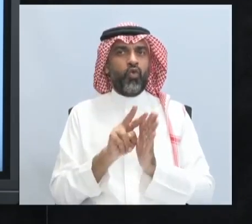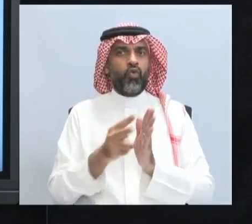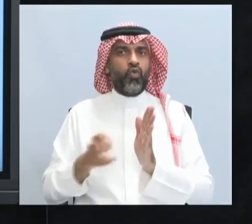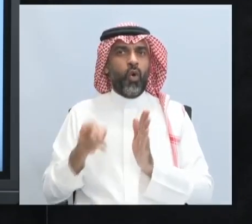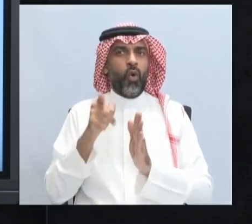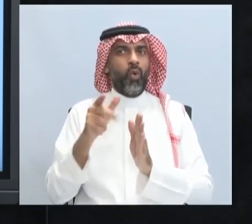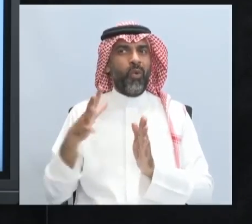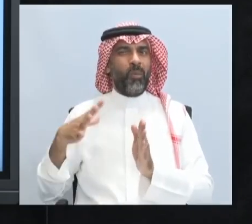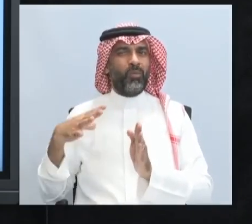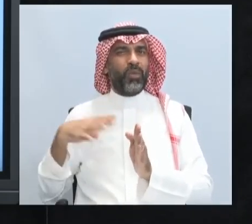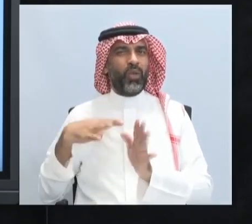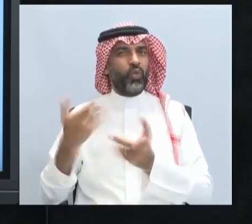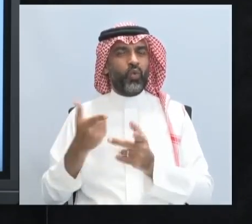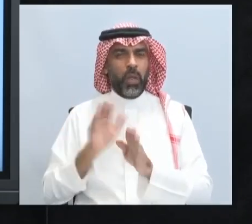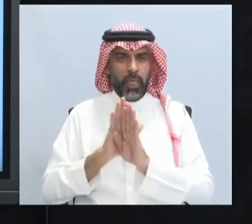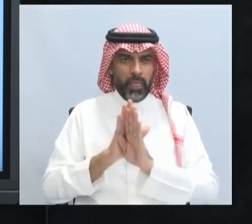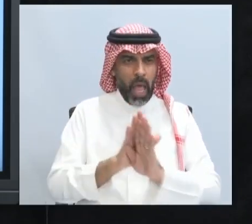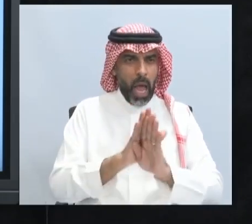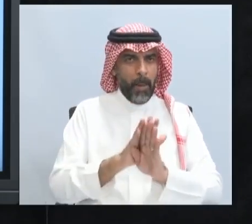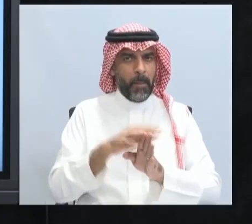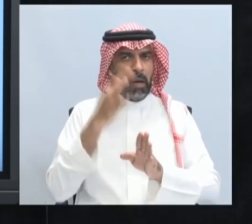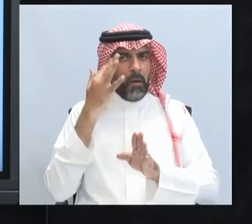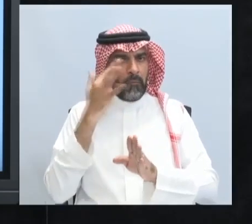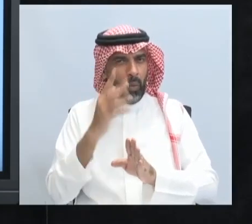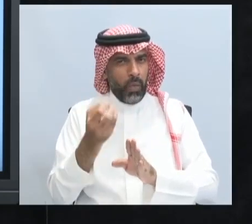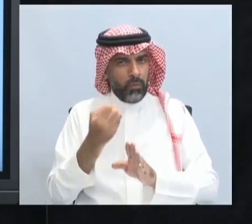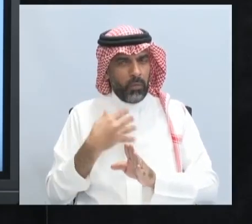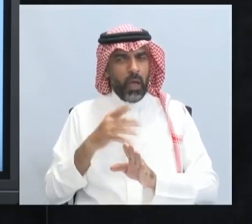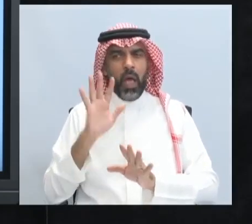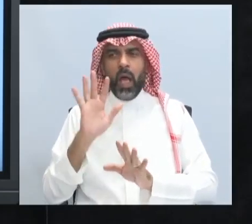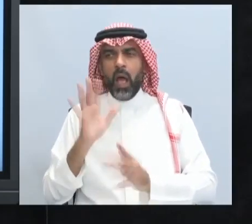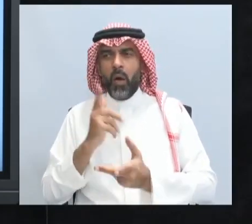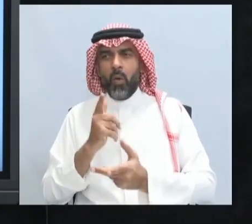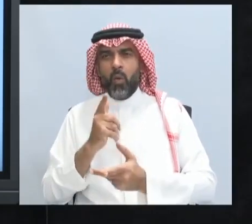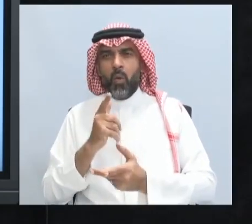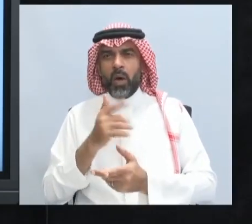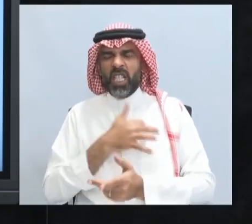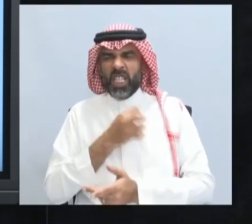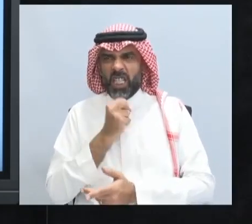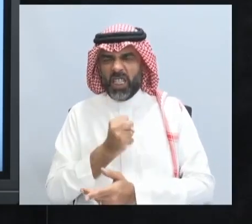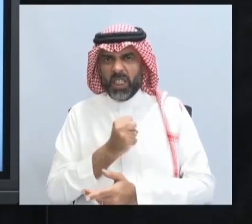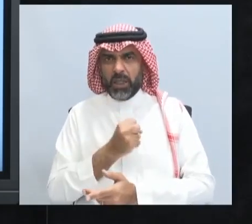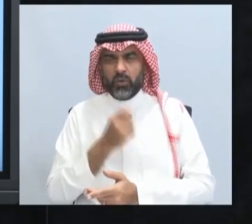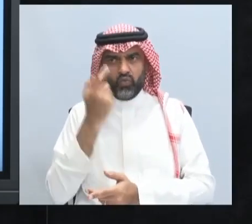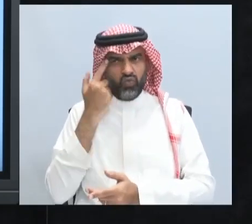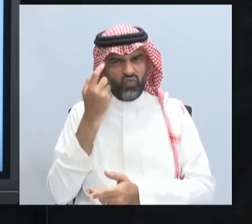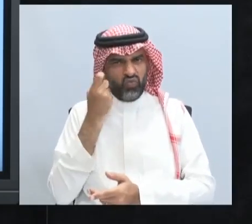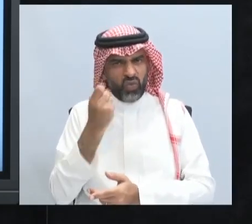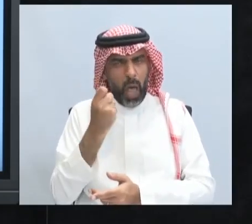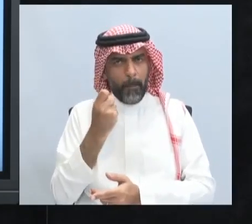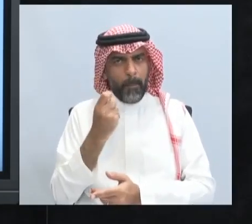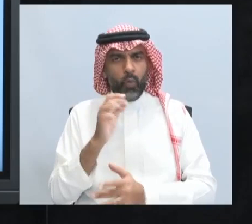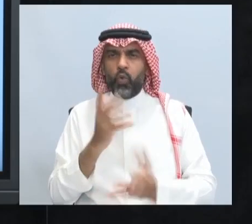اسباب النجاح هو بالتاكيد ان تعرف او التكيف ان تعرف البيئه التي تعمل معها وكذلك العملاء او